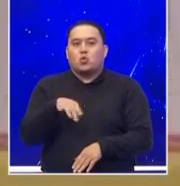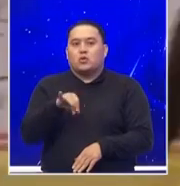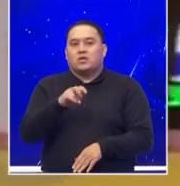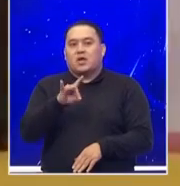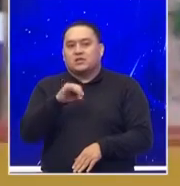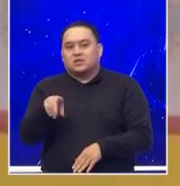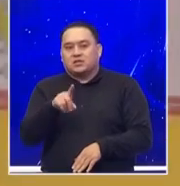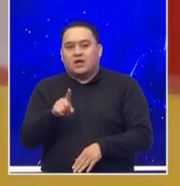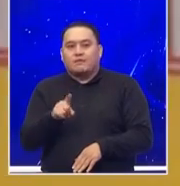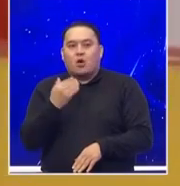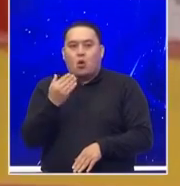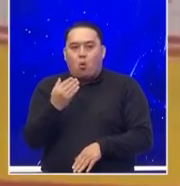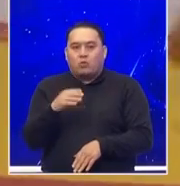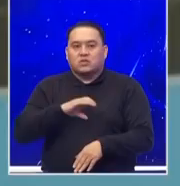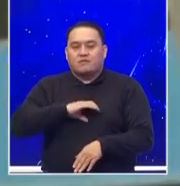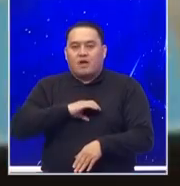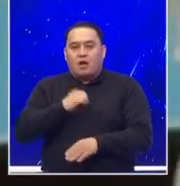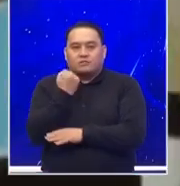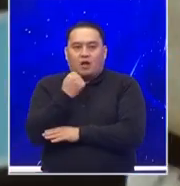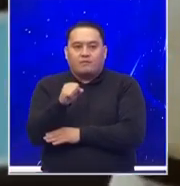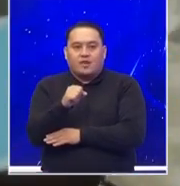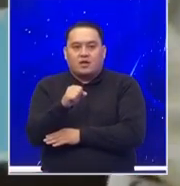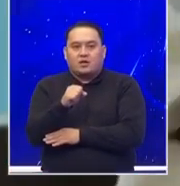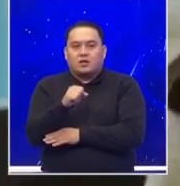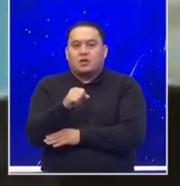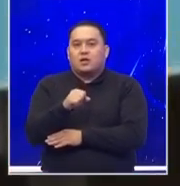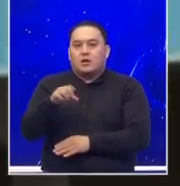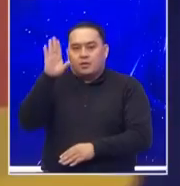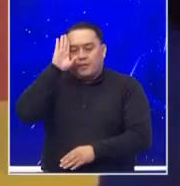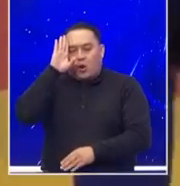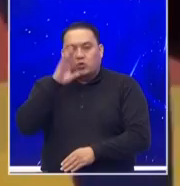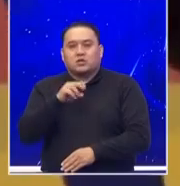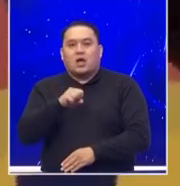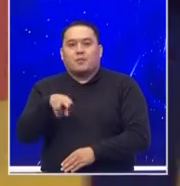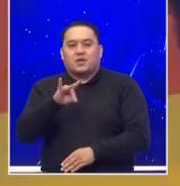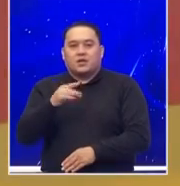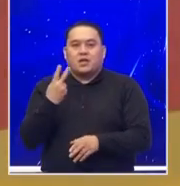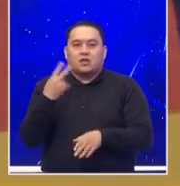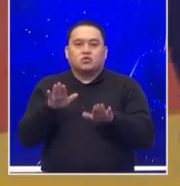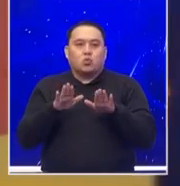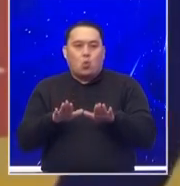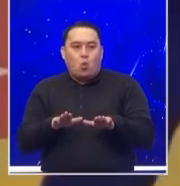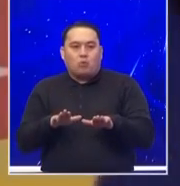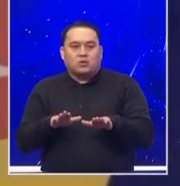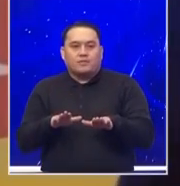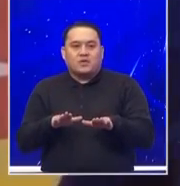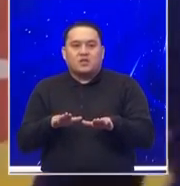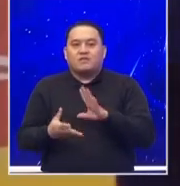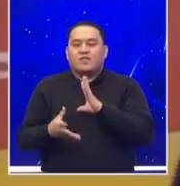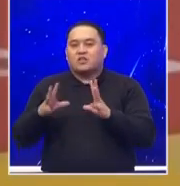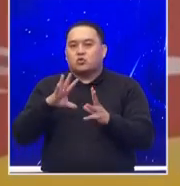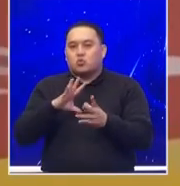Жанар Қашқын қола медальді алқасына тақты. Ерлер арасында Дамир Болатбеков екінші орыннан көрінді. Жетісулық балуандардың бұл